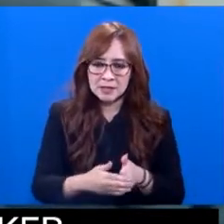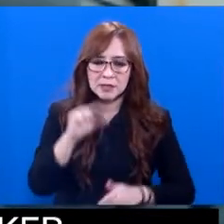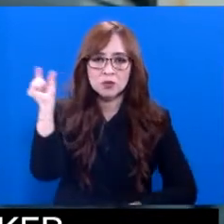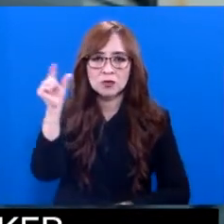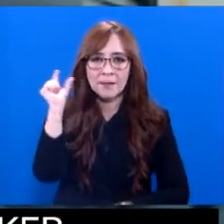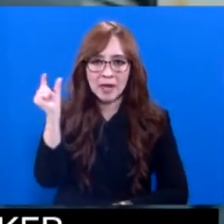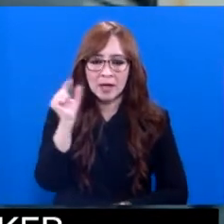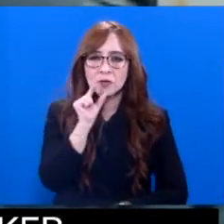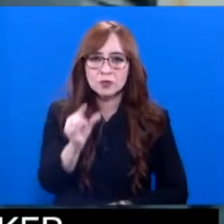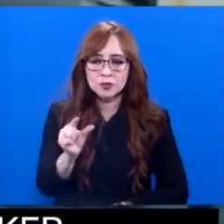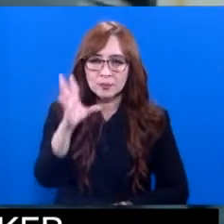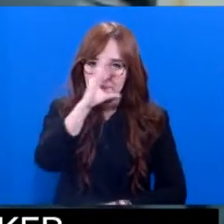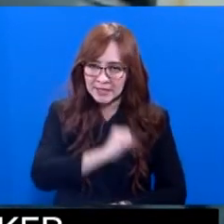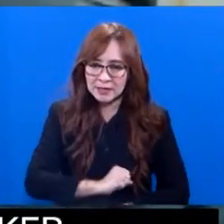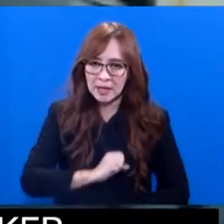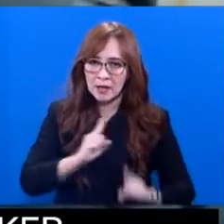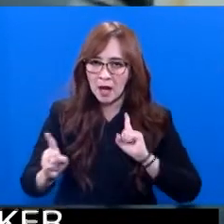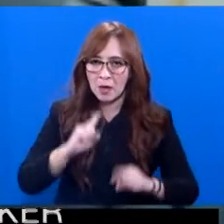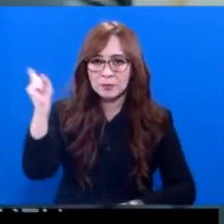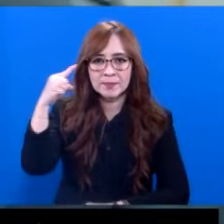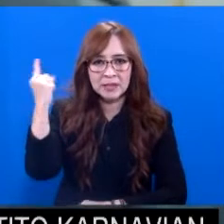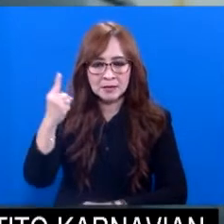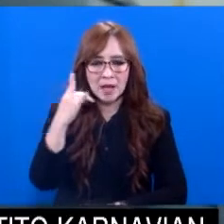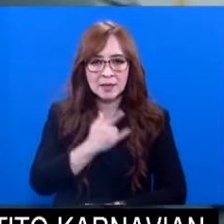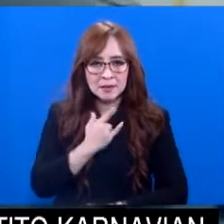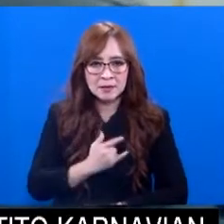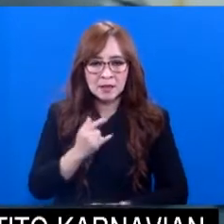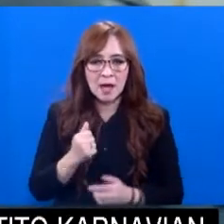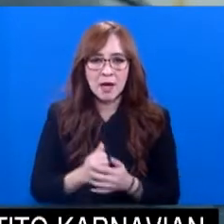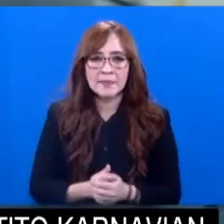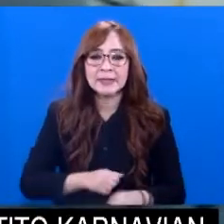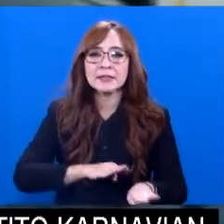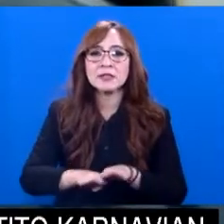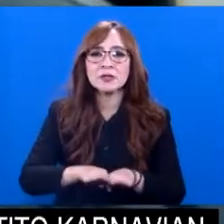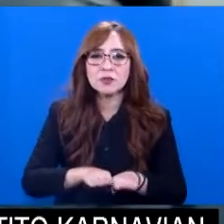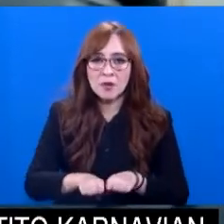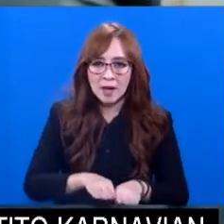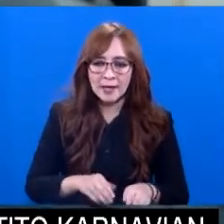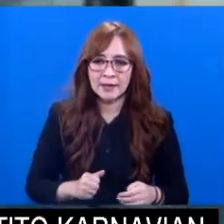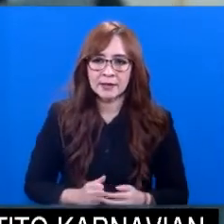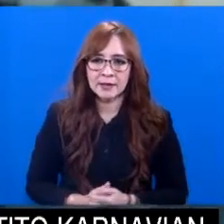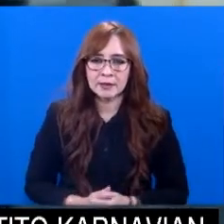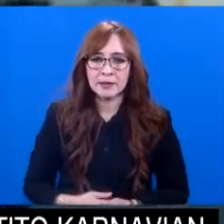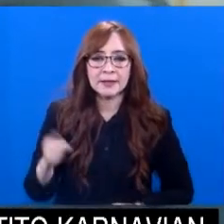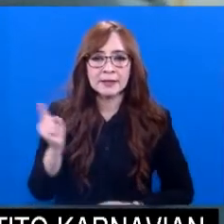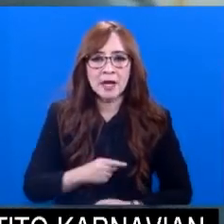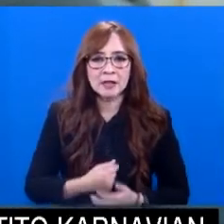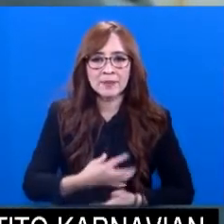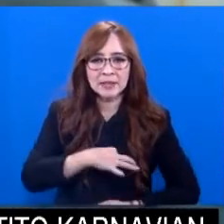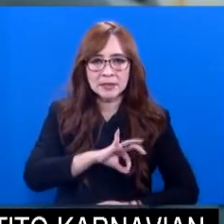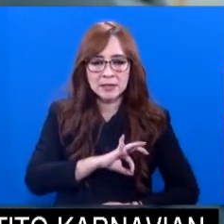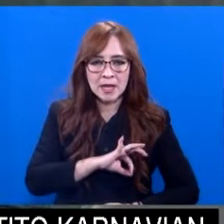diutamakan ya, untuk memastikan bahwa pemerintahan tetap berjalan, kendali operasional dari presiden, dari panglima